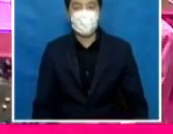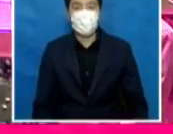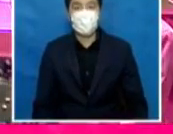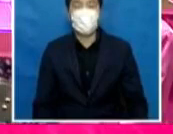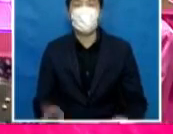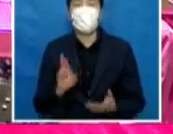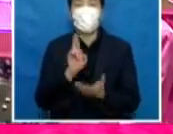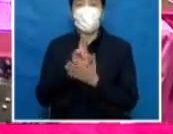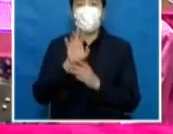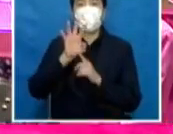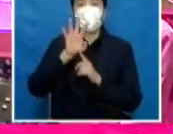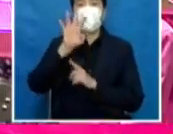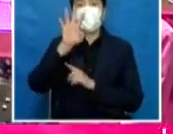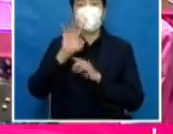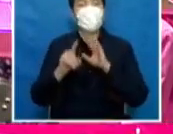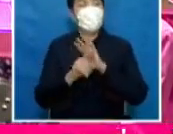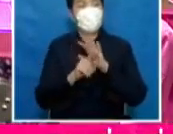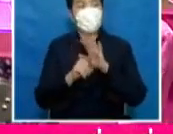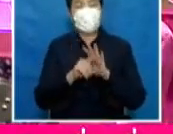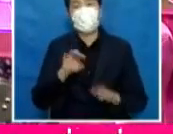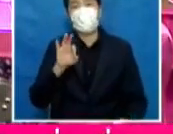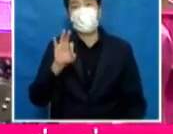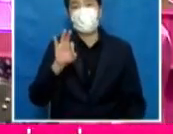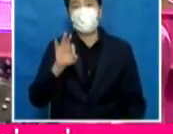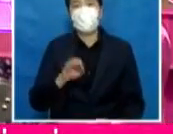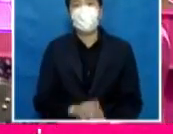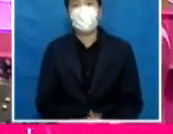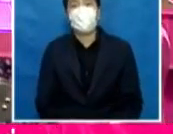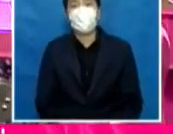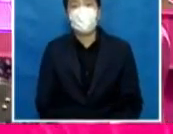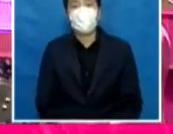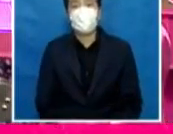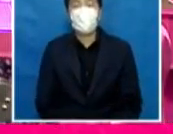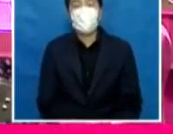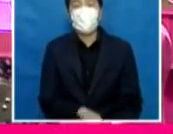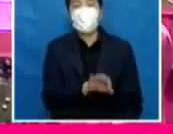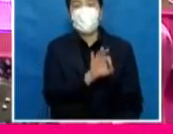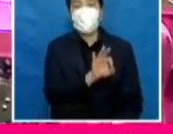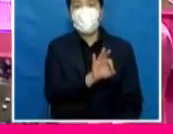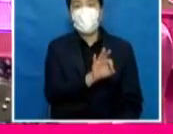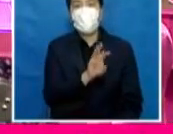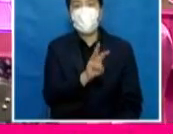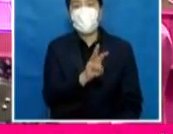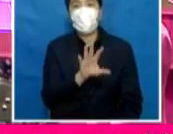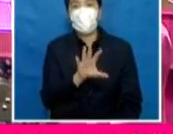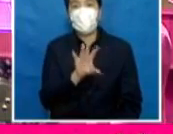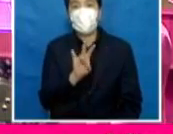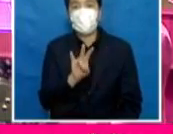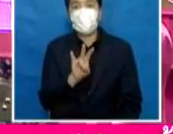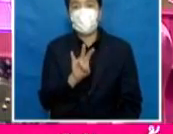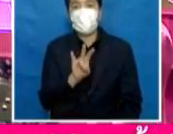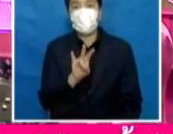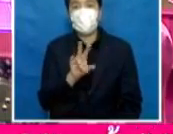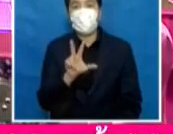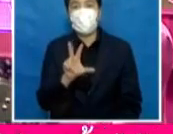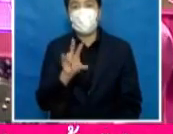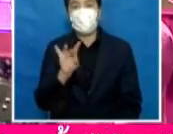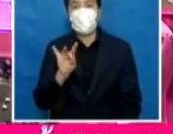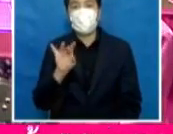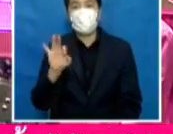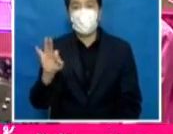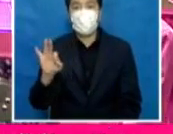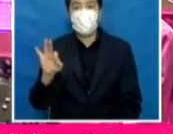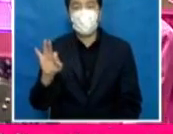อันดับที่4หมุนครั้งที่9เลขที่ออก9 6 5 7 3 8